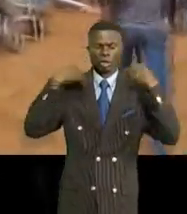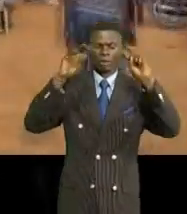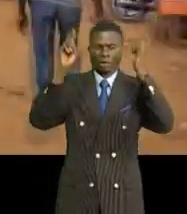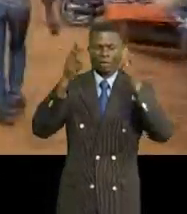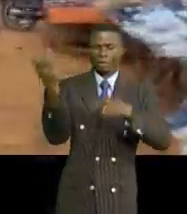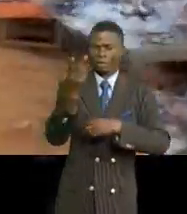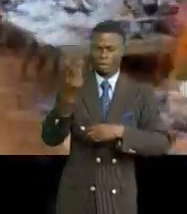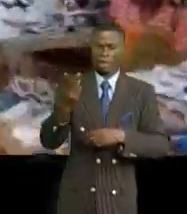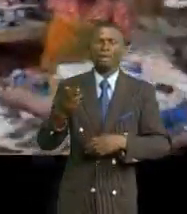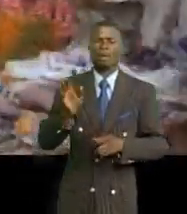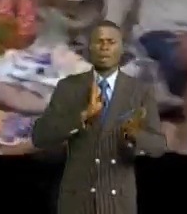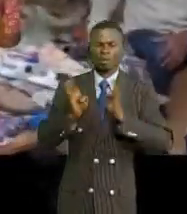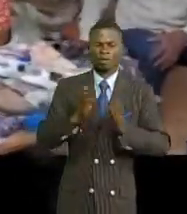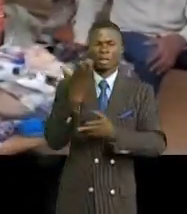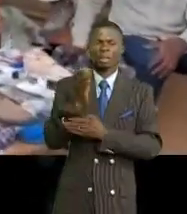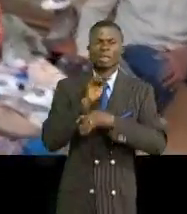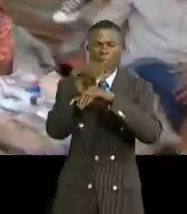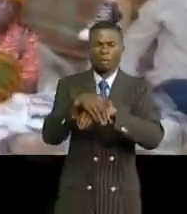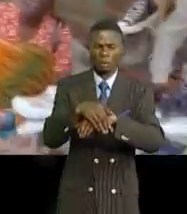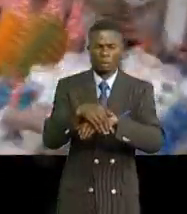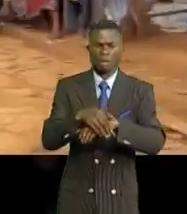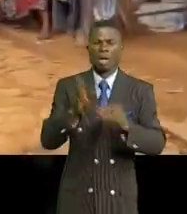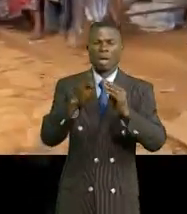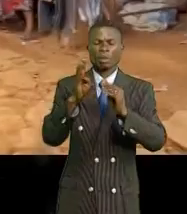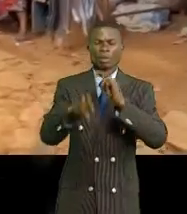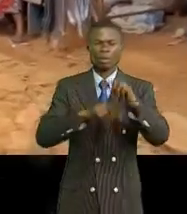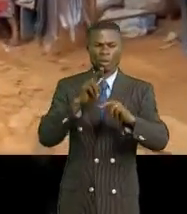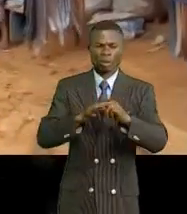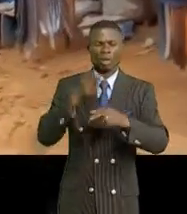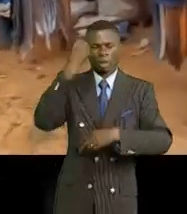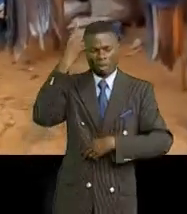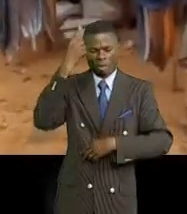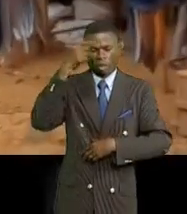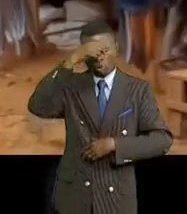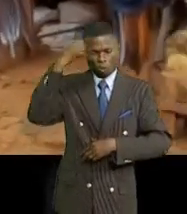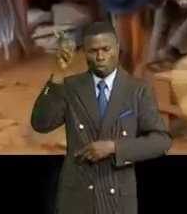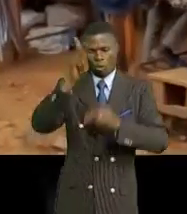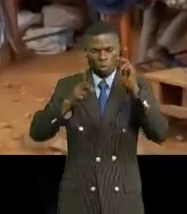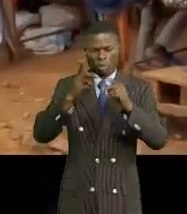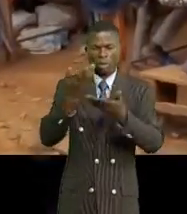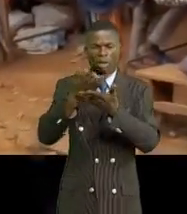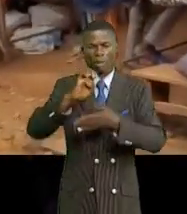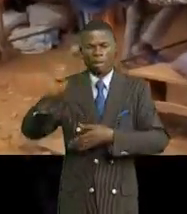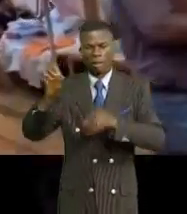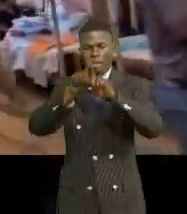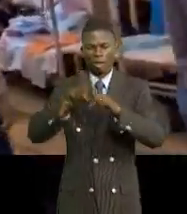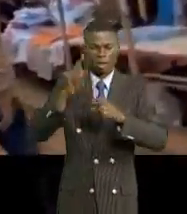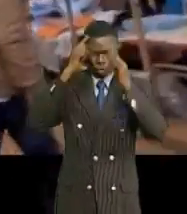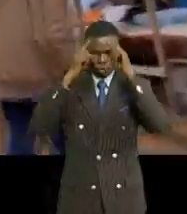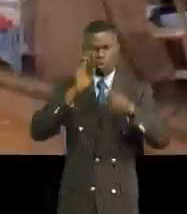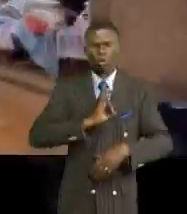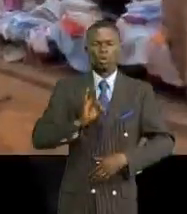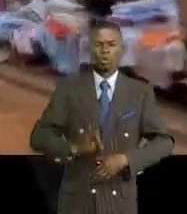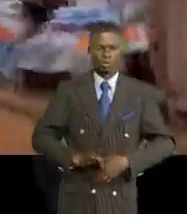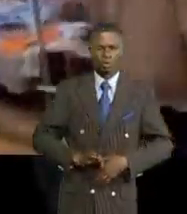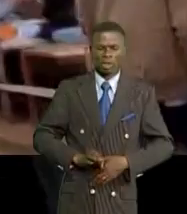Butembo, saluent l'implication de la chambre basse du Parlement qui a compris les souffrances du peuple, mais aussi au chef de l'État,